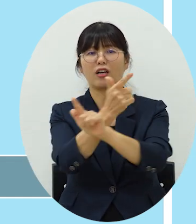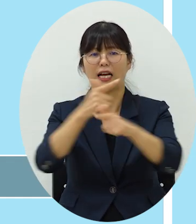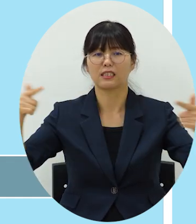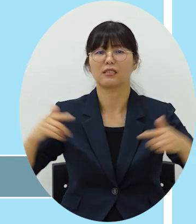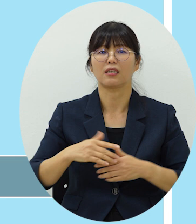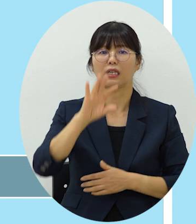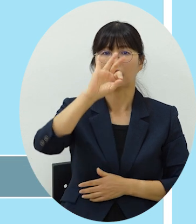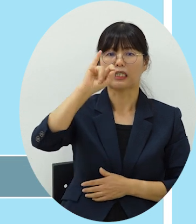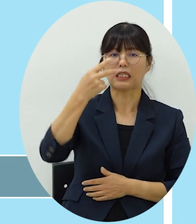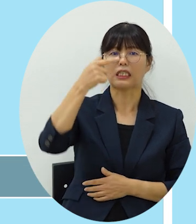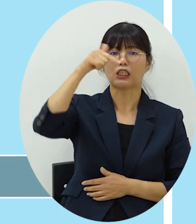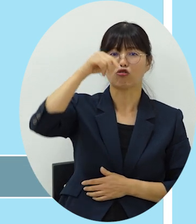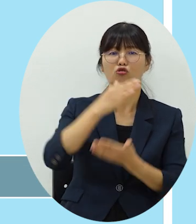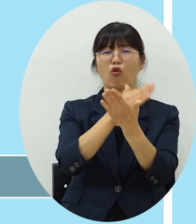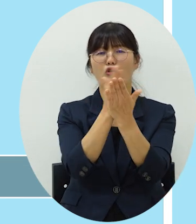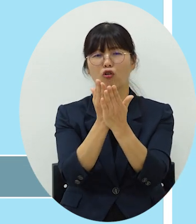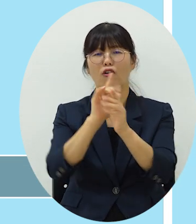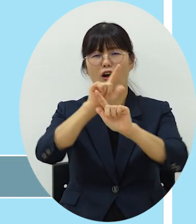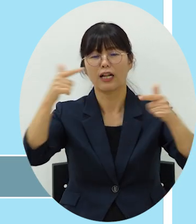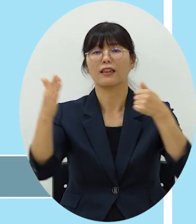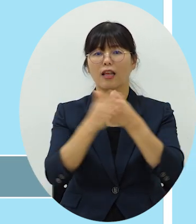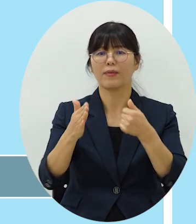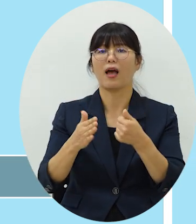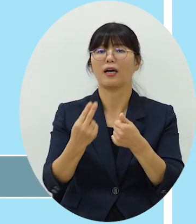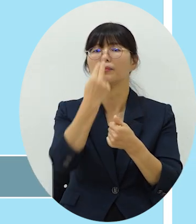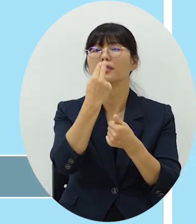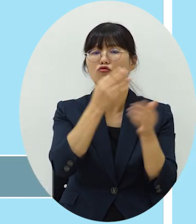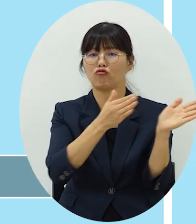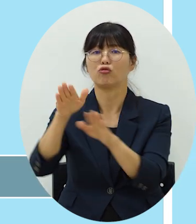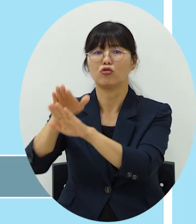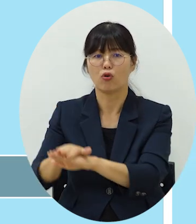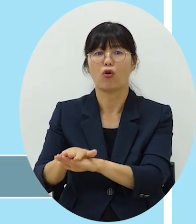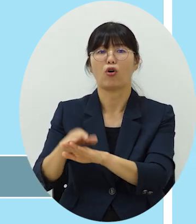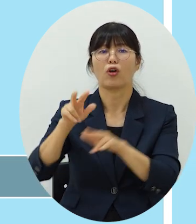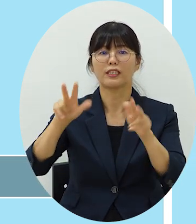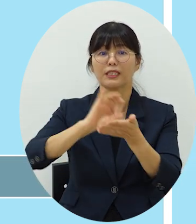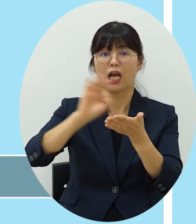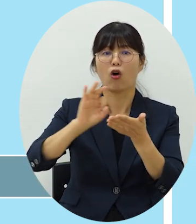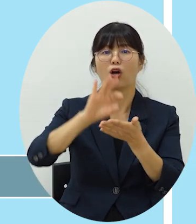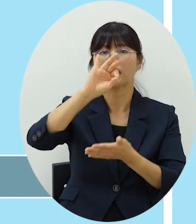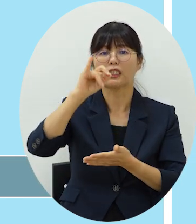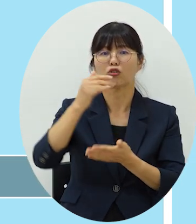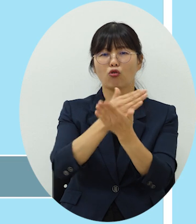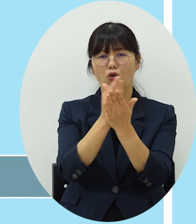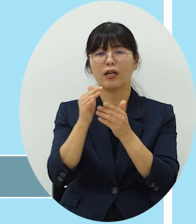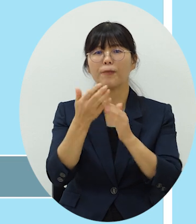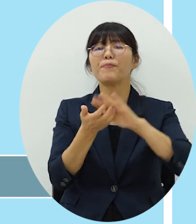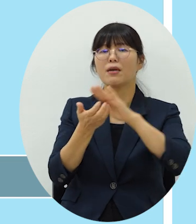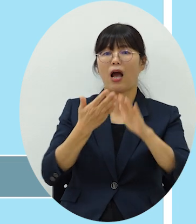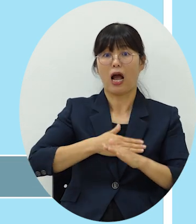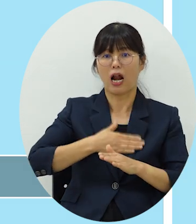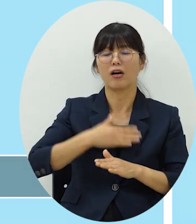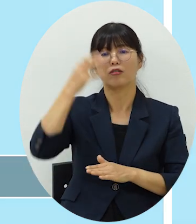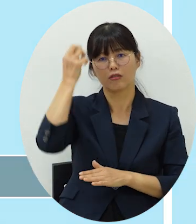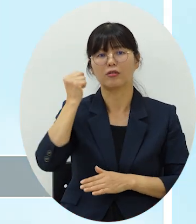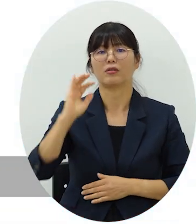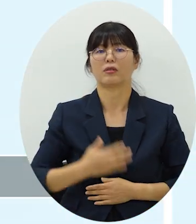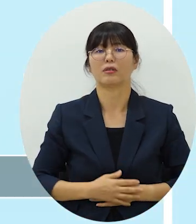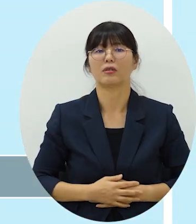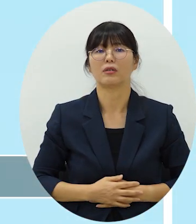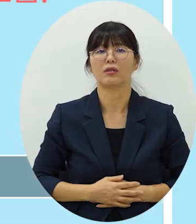등 인슐린의 종류는 다양하니 응급 상황을 대비하여 현재 사용 중인 인슐린의 종류를 미리 알아놓도록